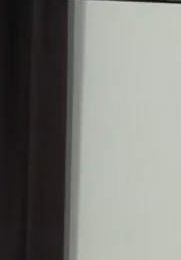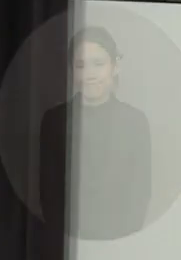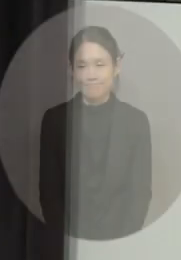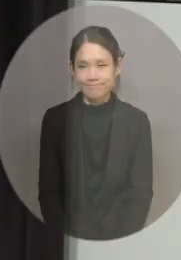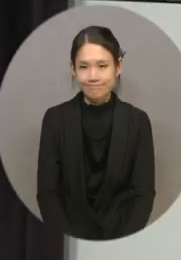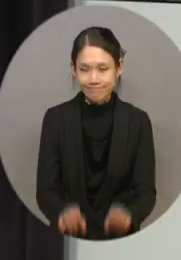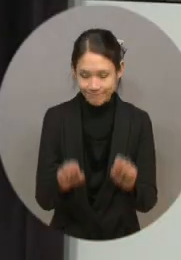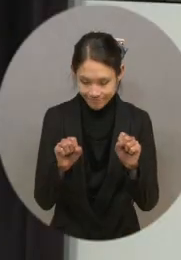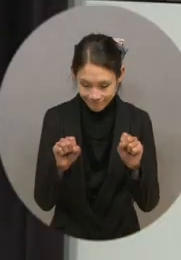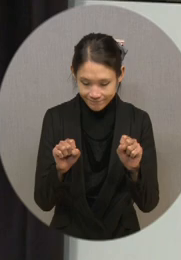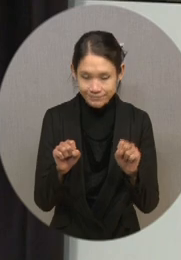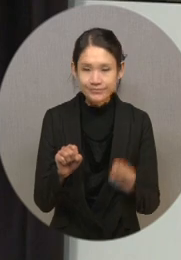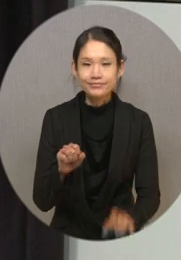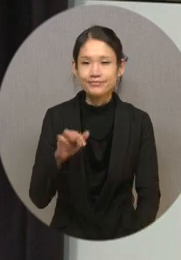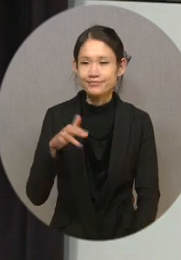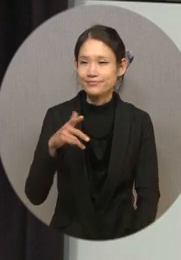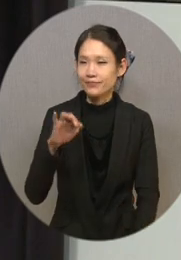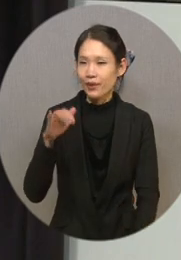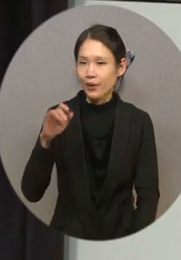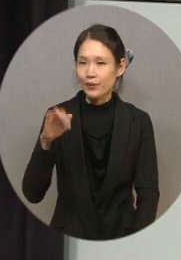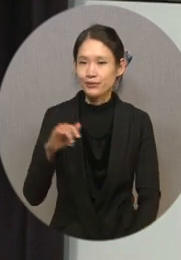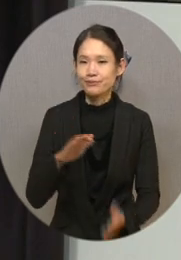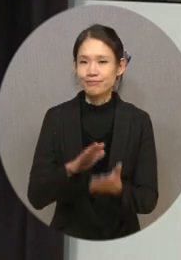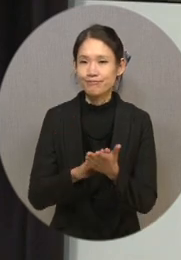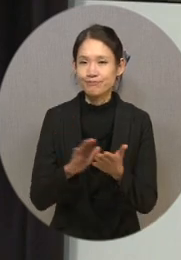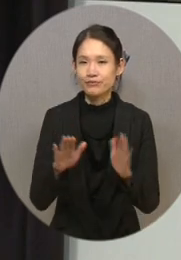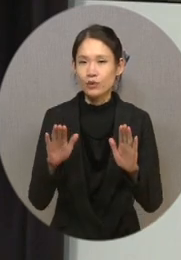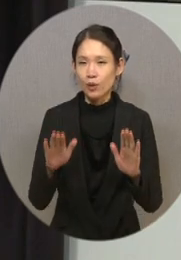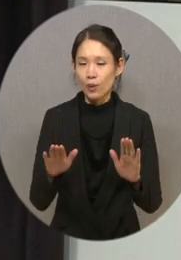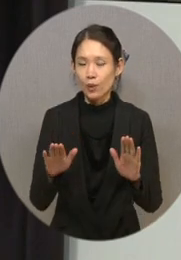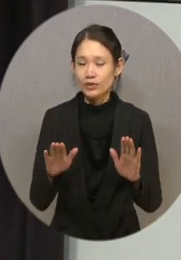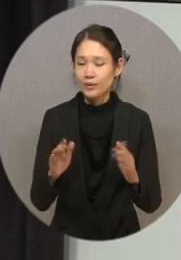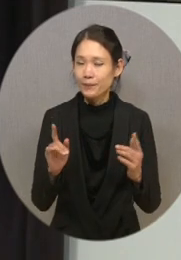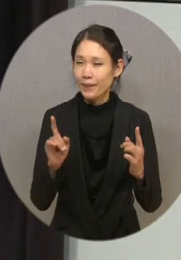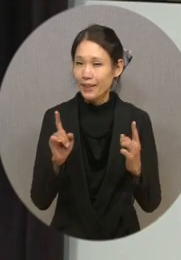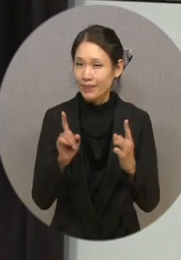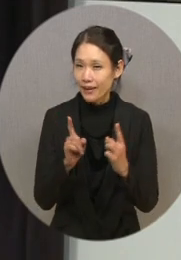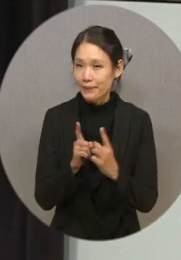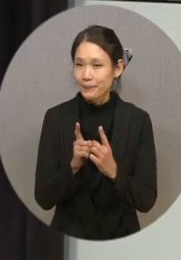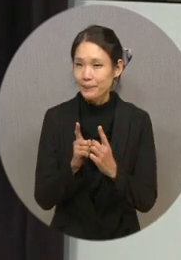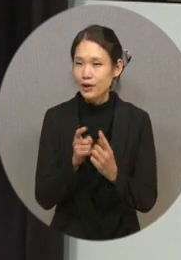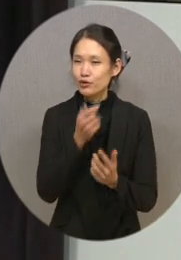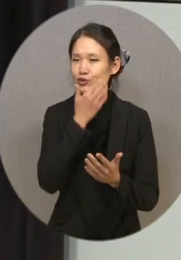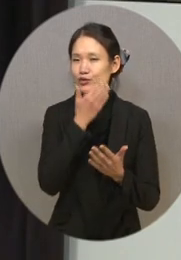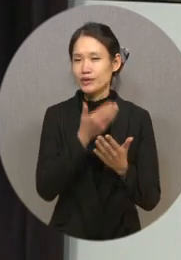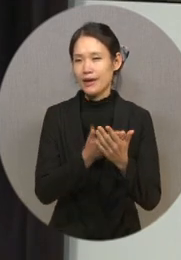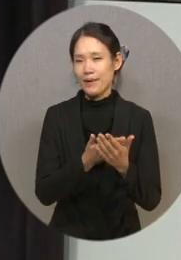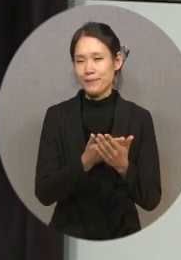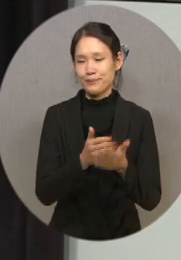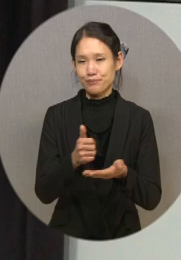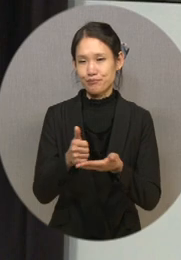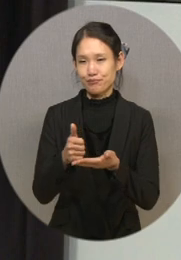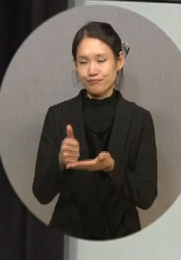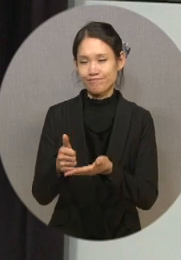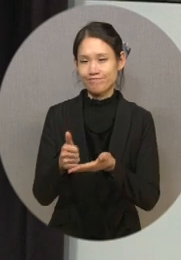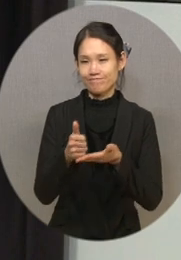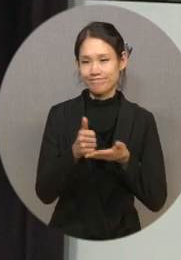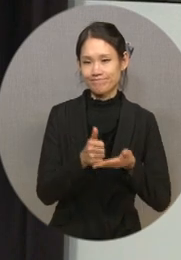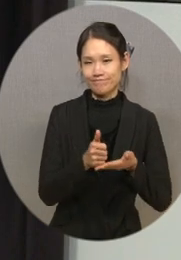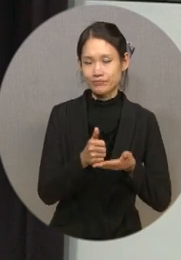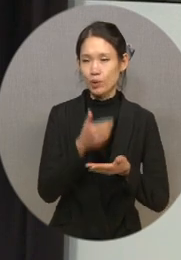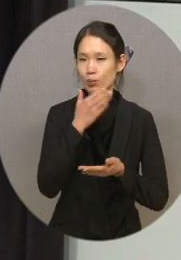안녕하십니까. 정경수입니다. 오늘 아주 만남에 귀한 손님을 모셨습니다.